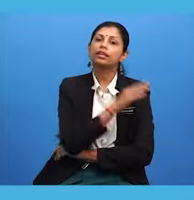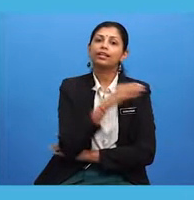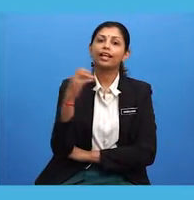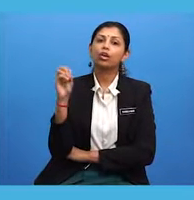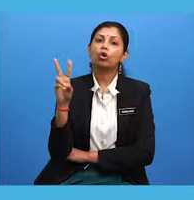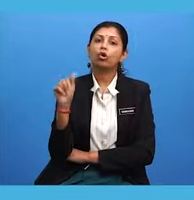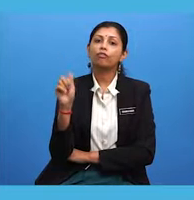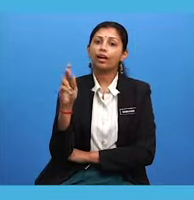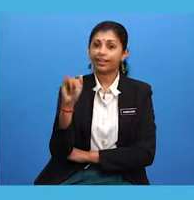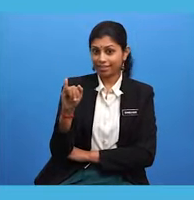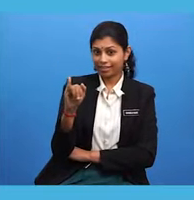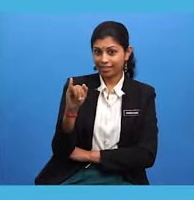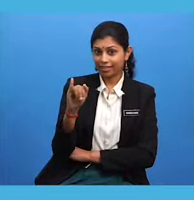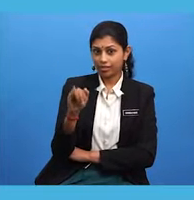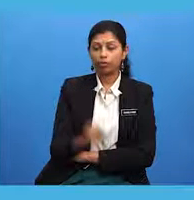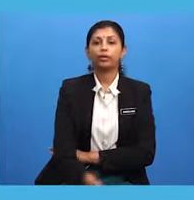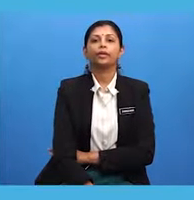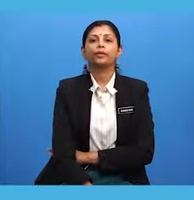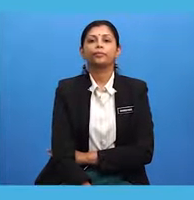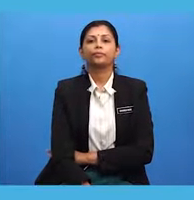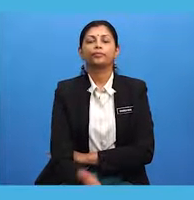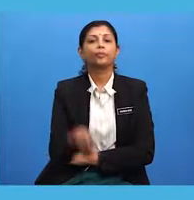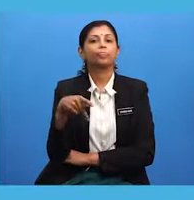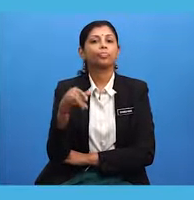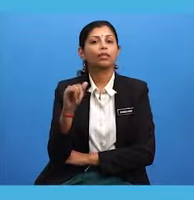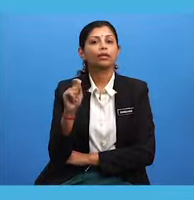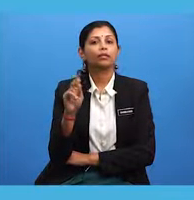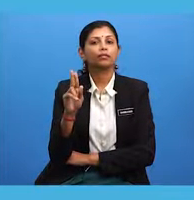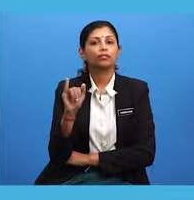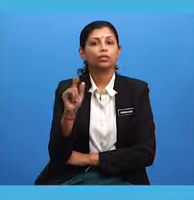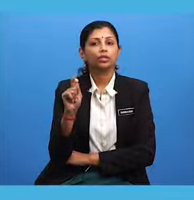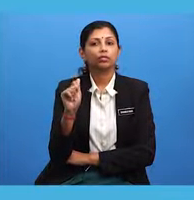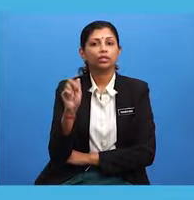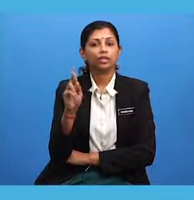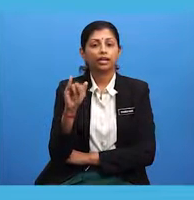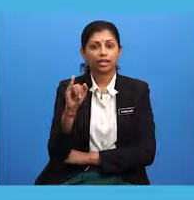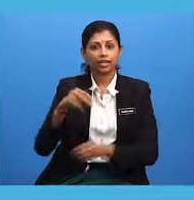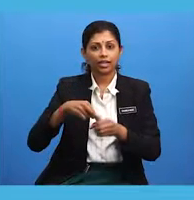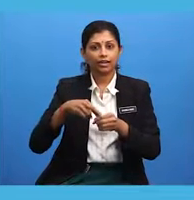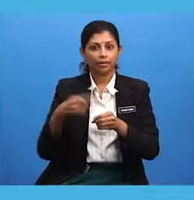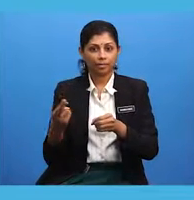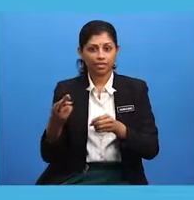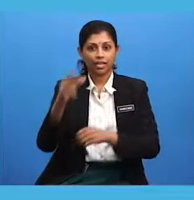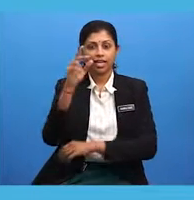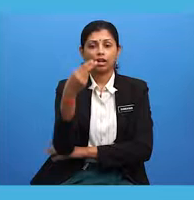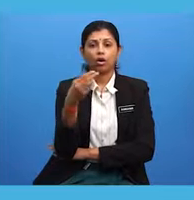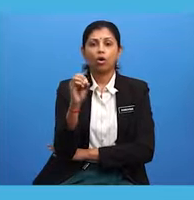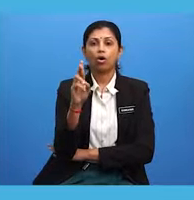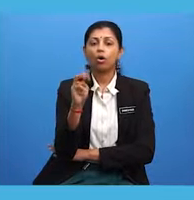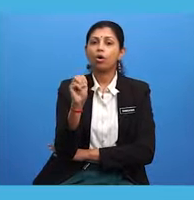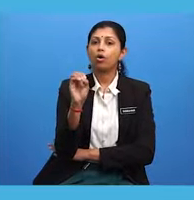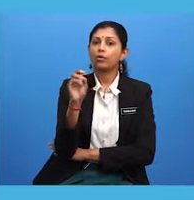ovari. Hormon yang dirembeskan oleh kelenjar pituitari ialah